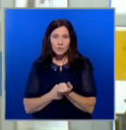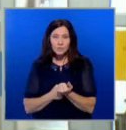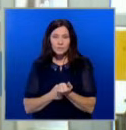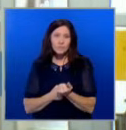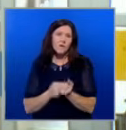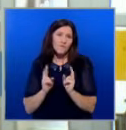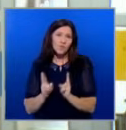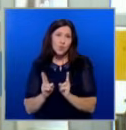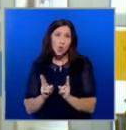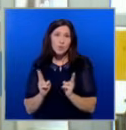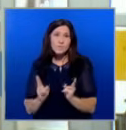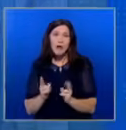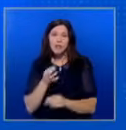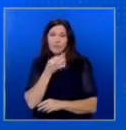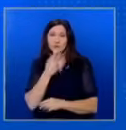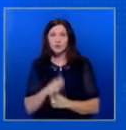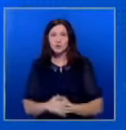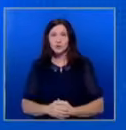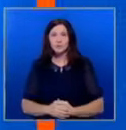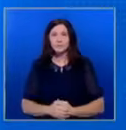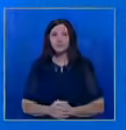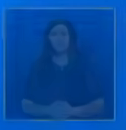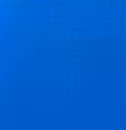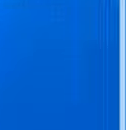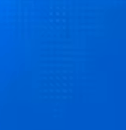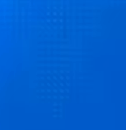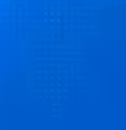в нормалните случаи.